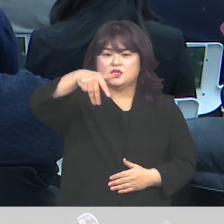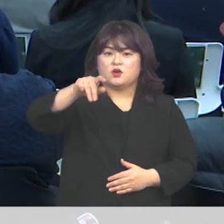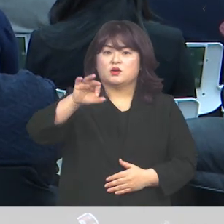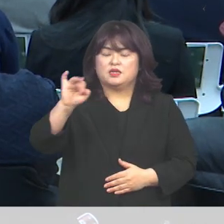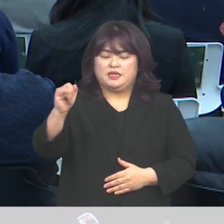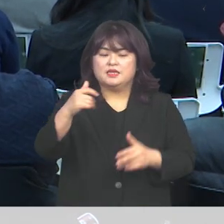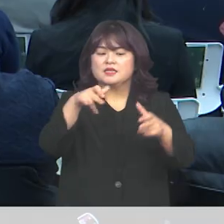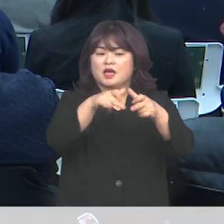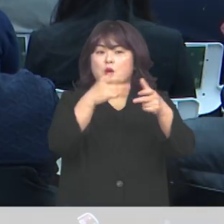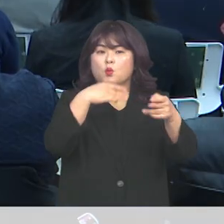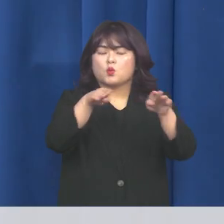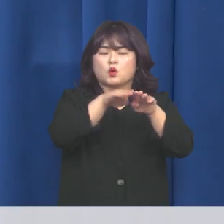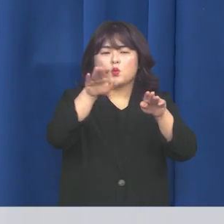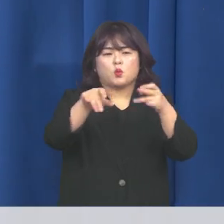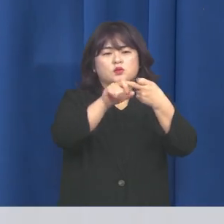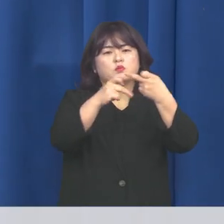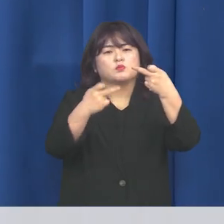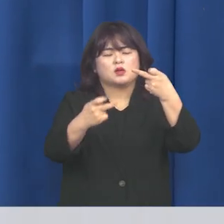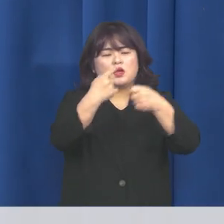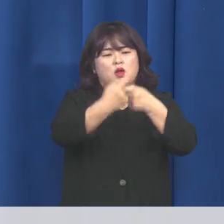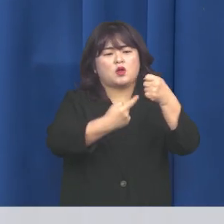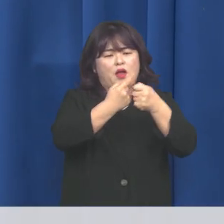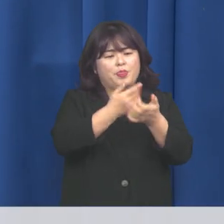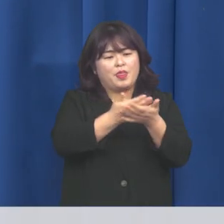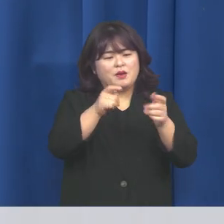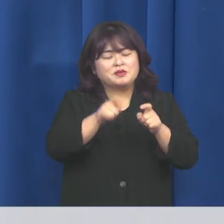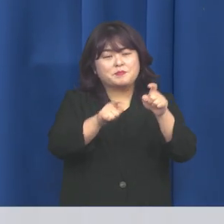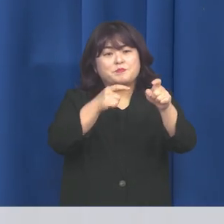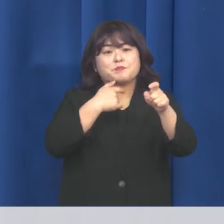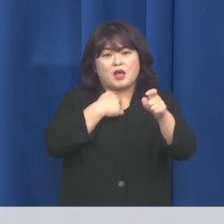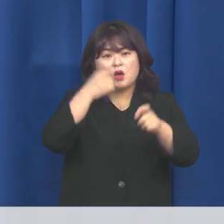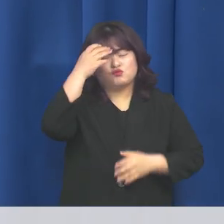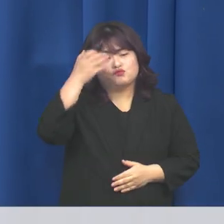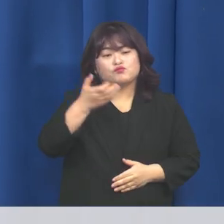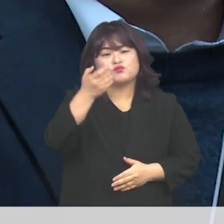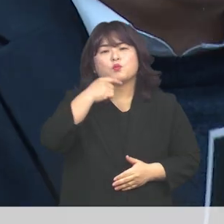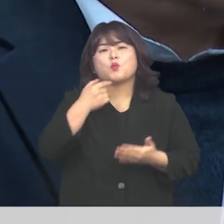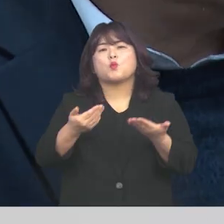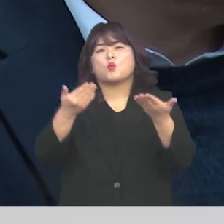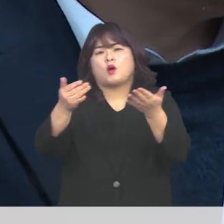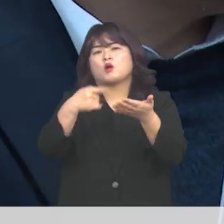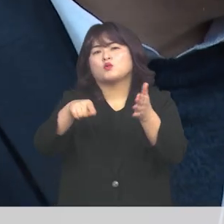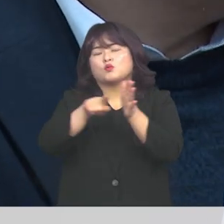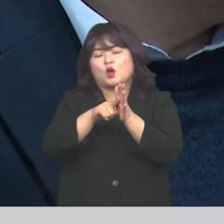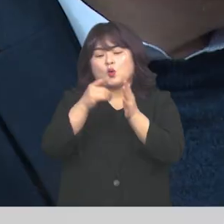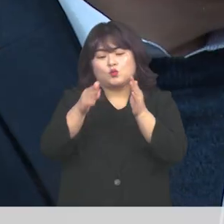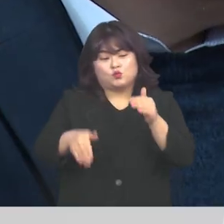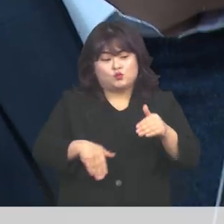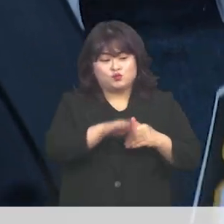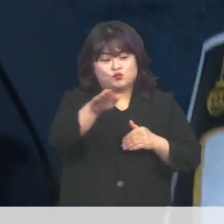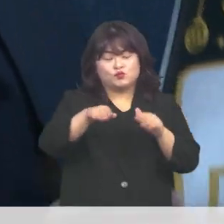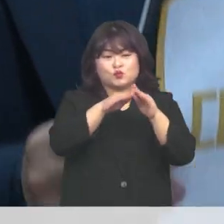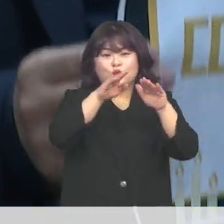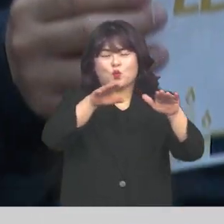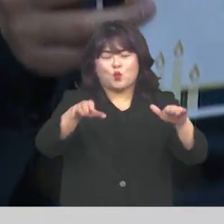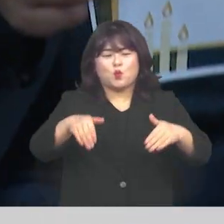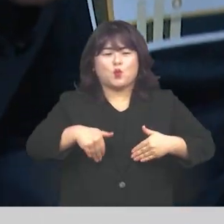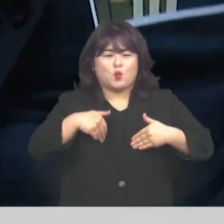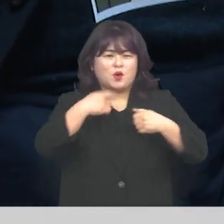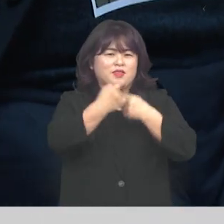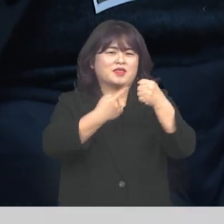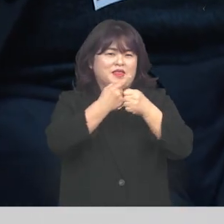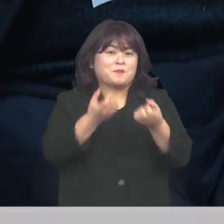용인특례시 처인장애인복지관이 지난 12일 한 해 동안 나눔을 실천한 후원자와 자원봉사자를 위한 우리 동네 온기 가득